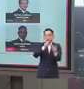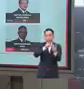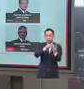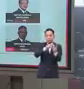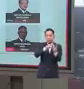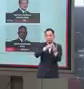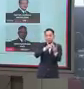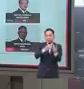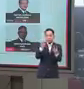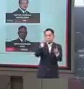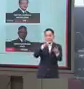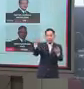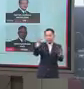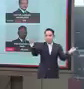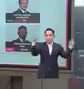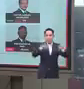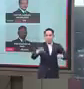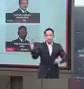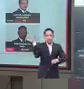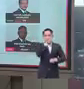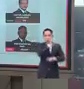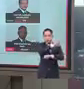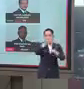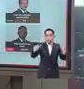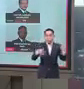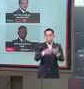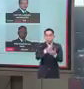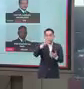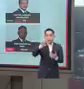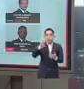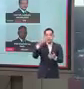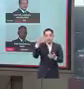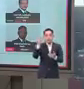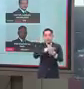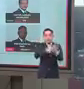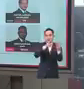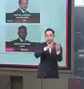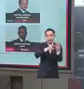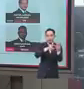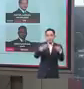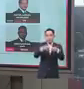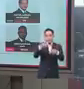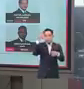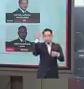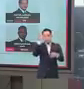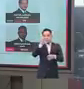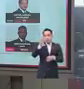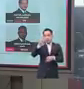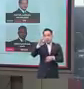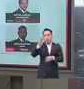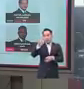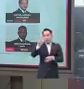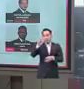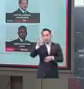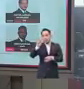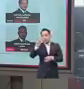mengalami kekalahannya agak jeruk di peringkat keseluruhan pada tempo lalu pelatih warisan Sabah juga yang menang 3 kursi dalam